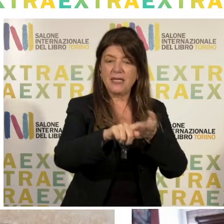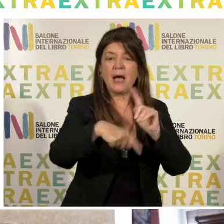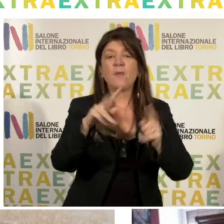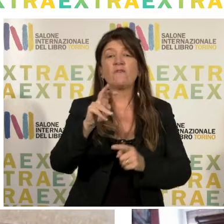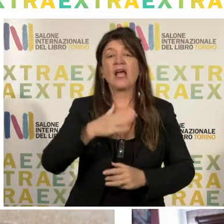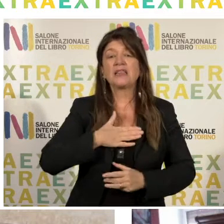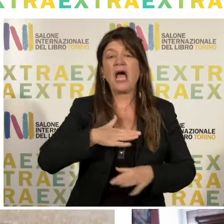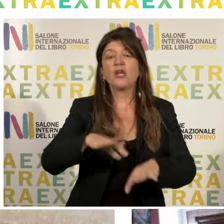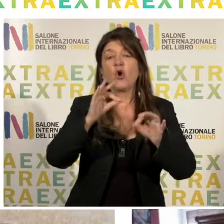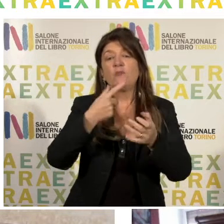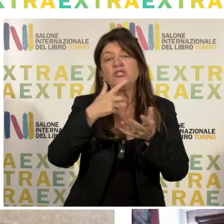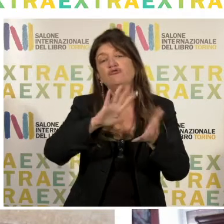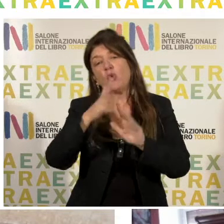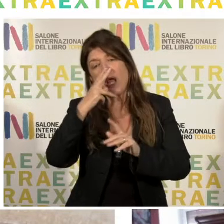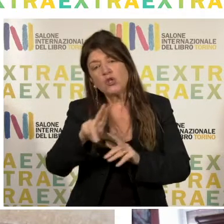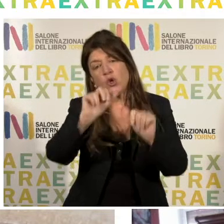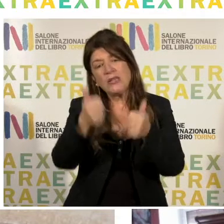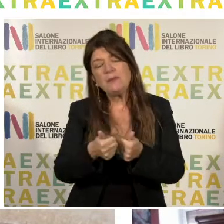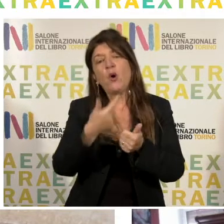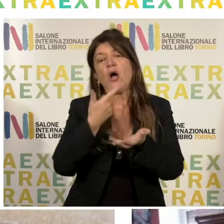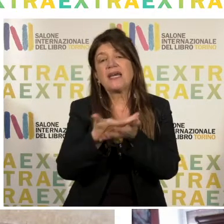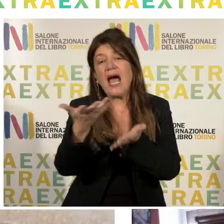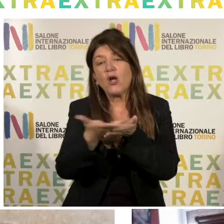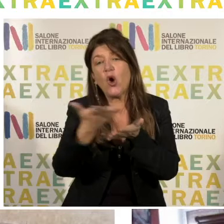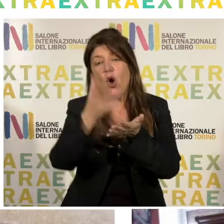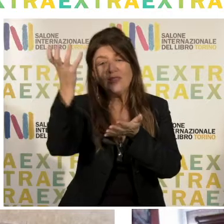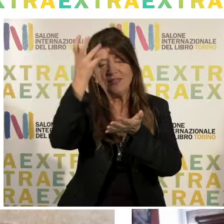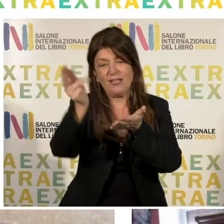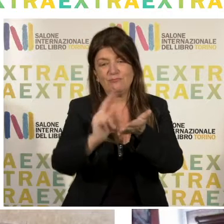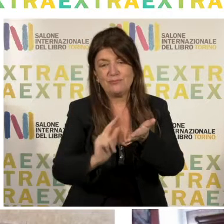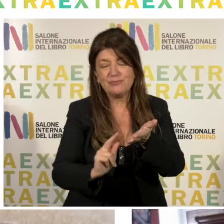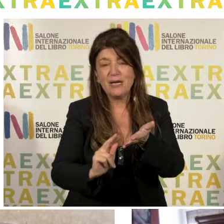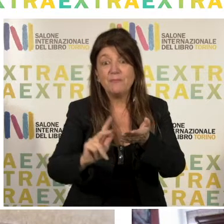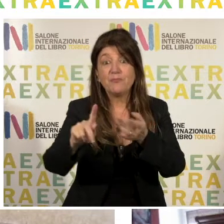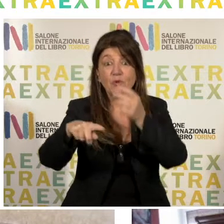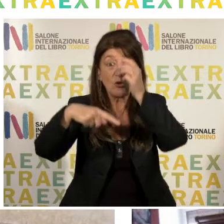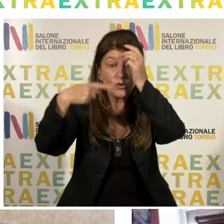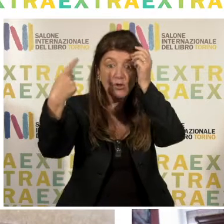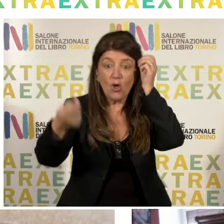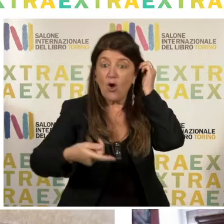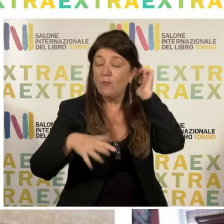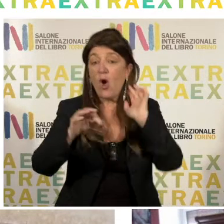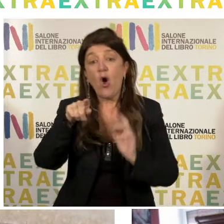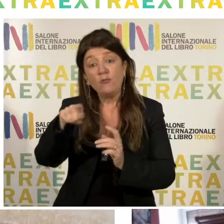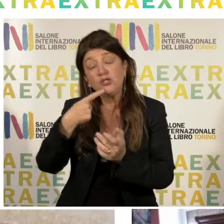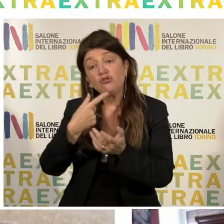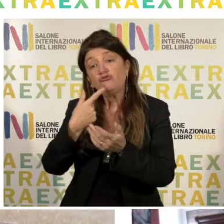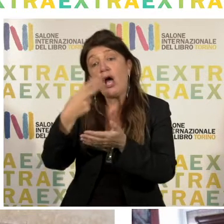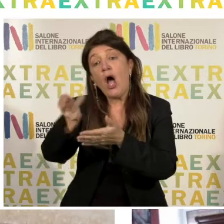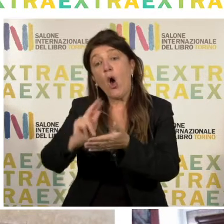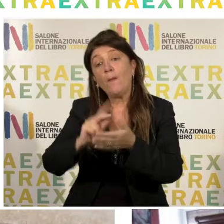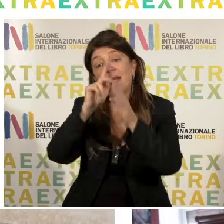racconti, pochi anni dopo una prima opera teatrale rivolta nelle Asturie, e poi